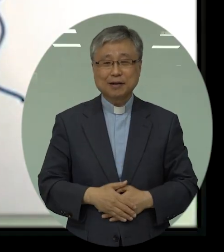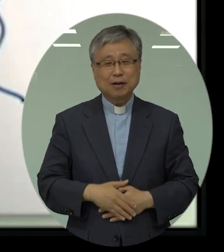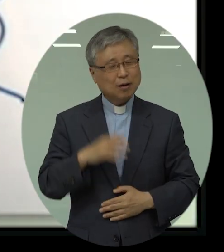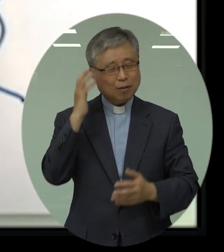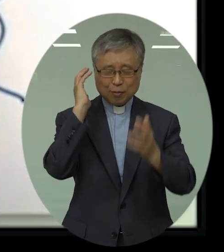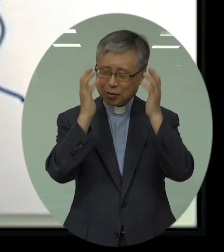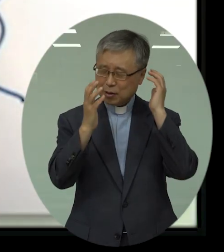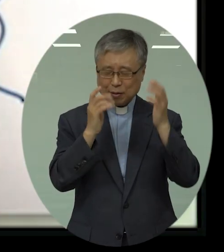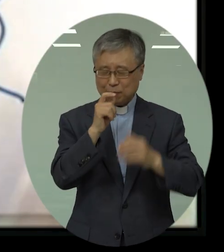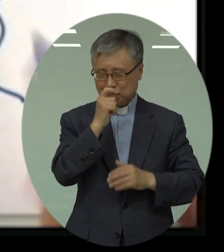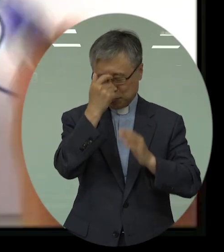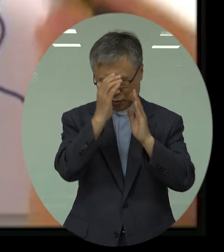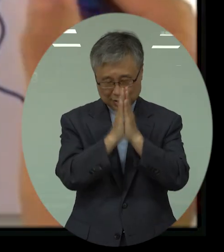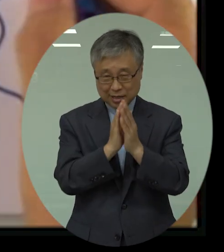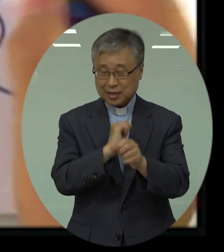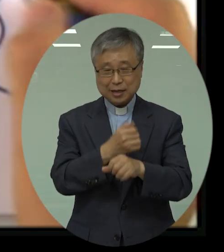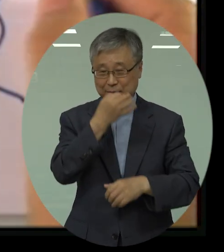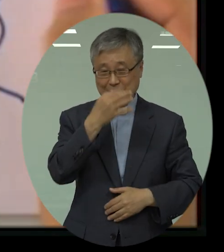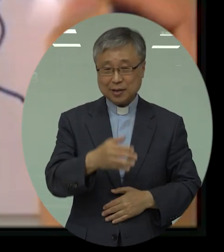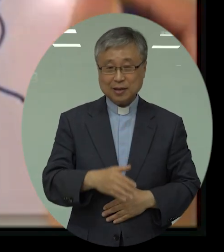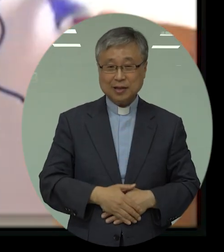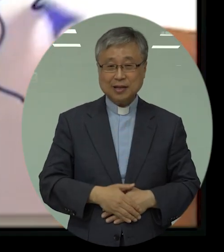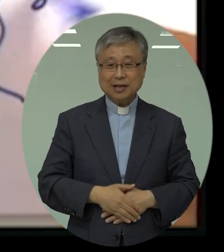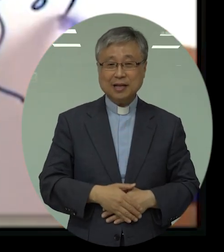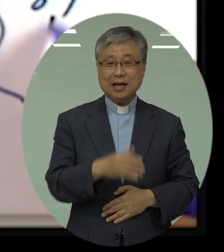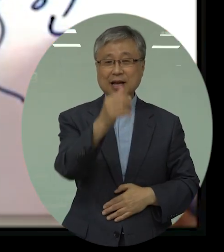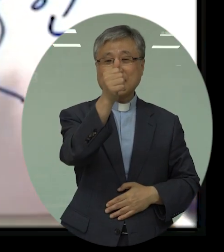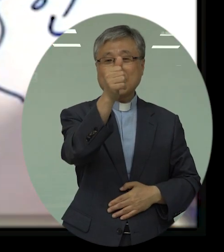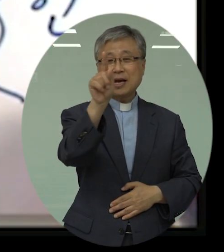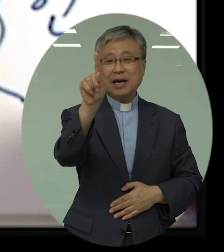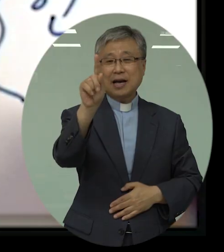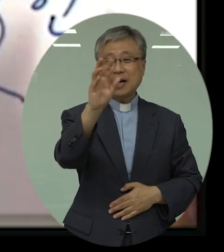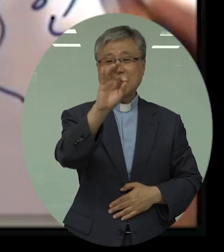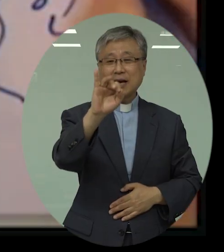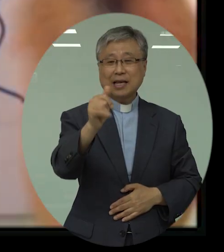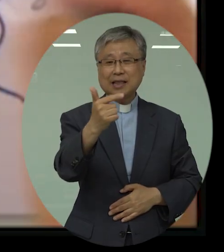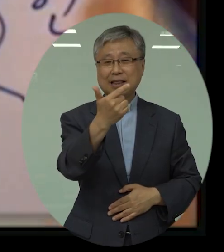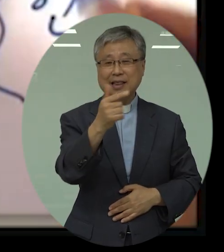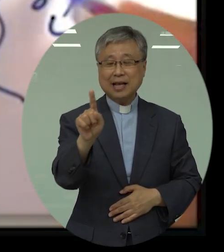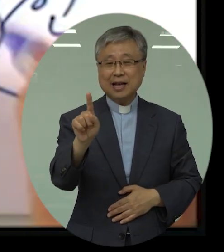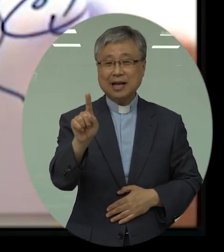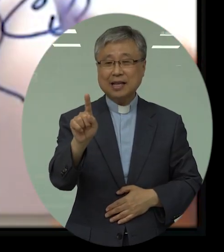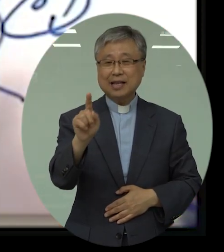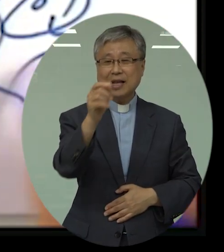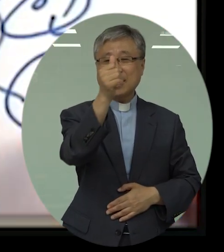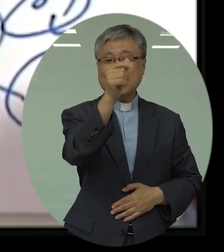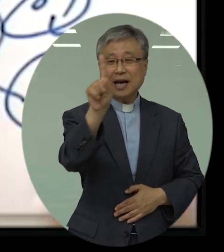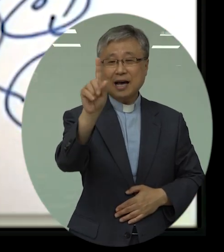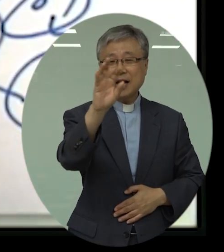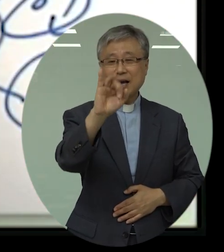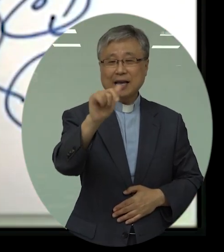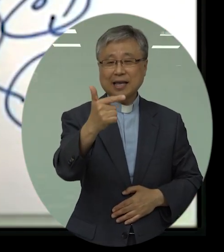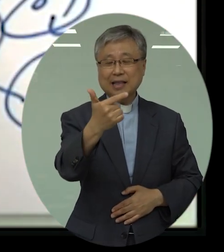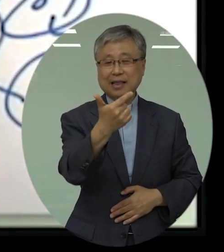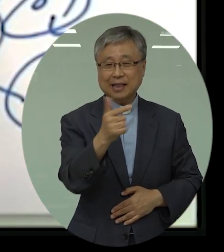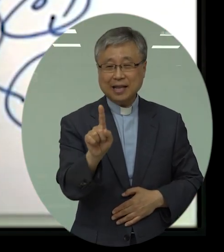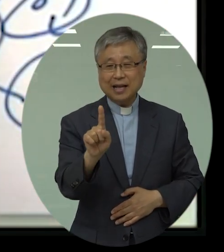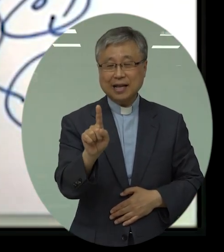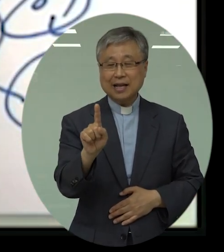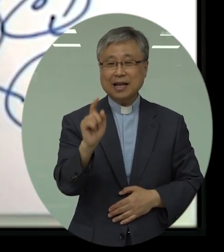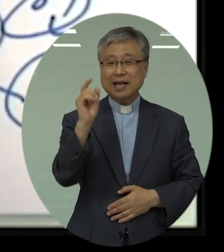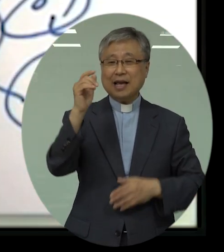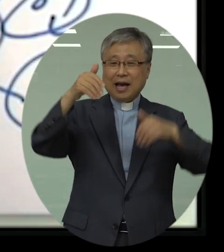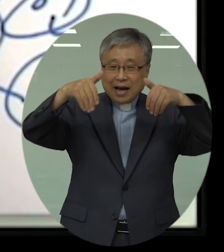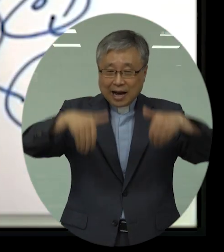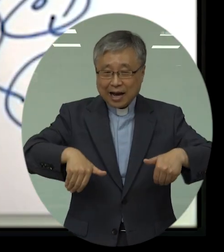복잡하면 묵상하기가 힘들어요. 우리가 이걸 하인나라고 해요. 하인나. 하인나는